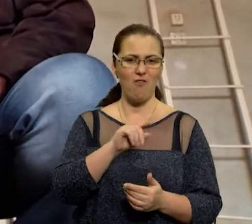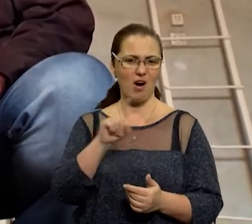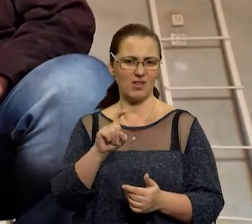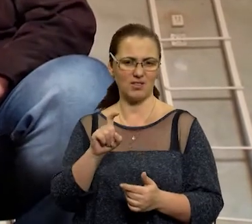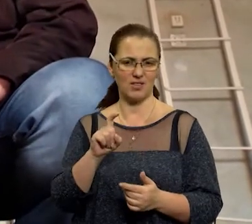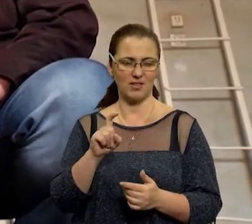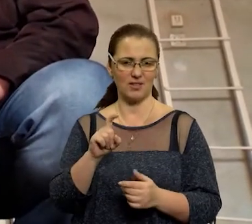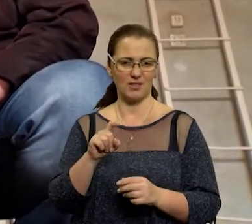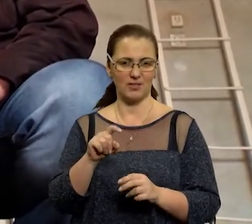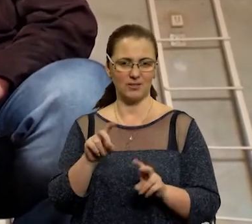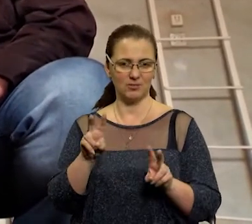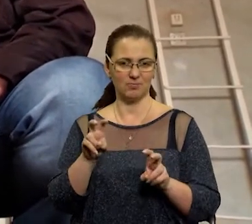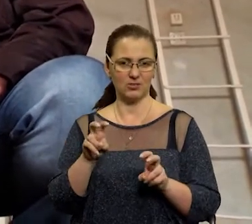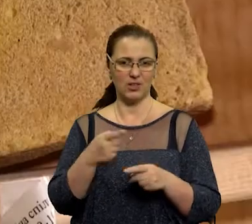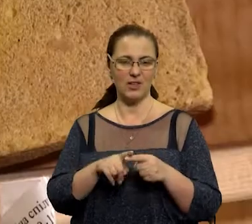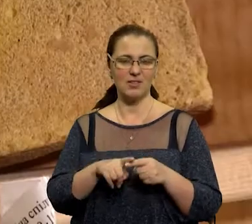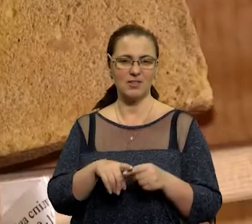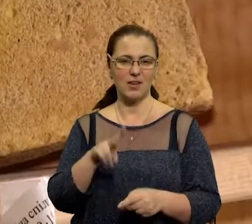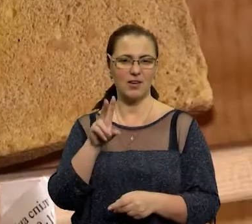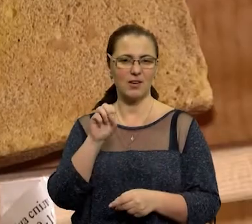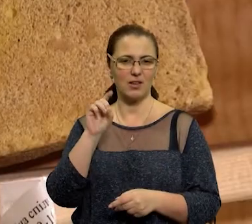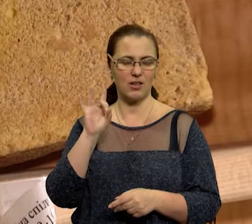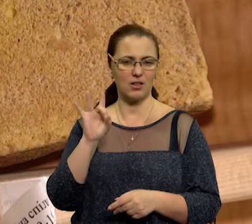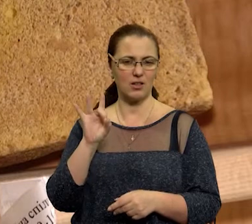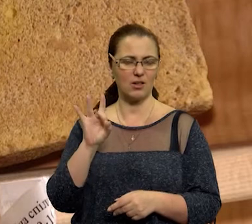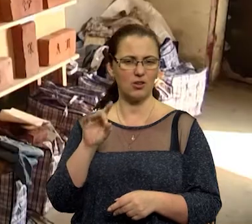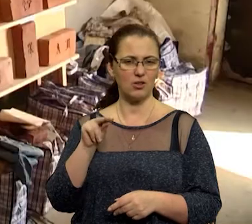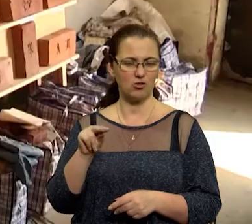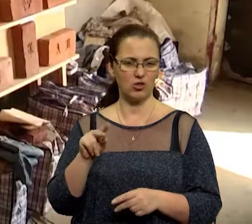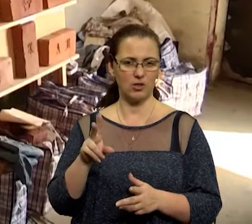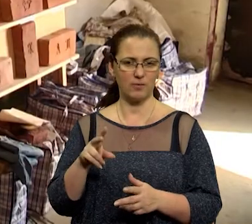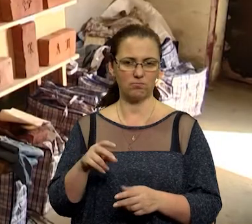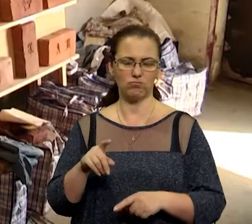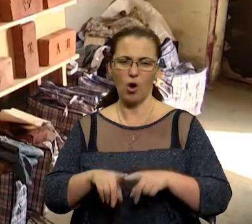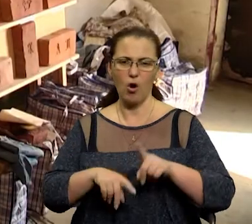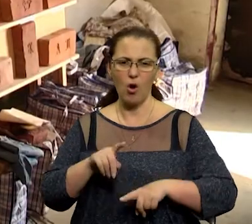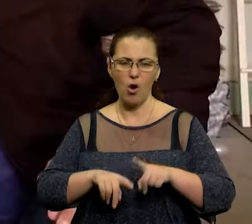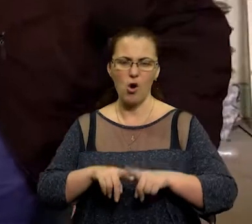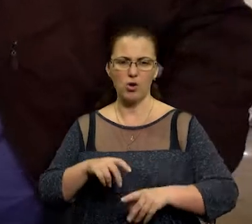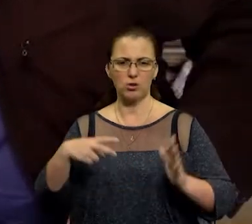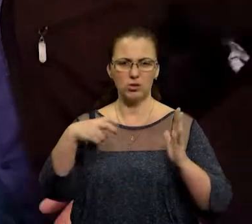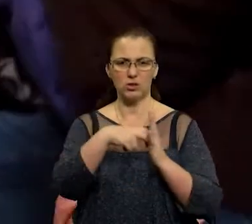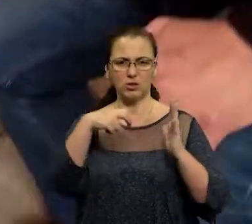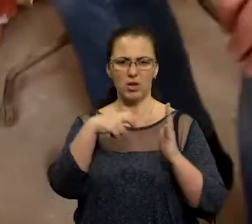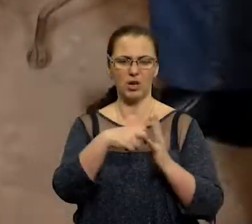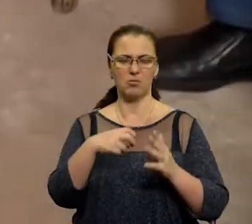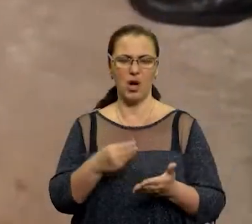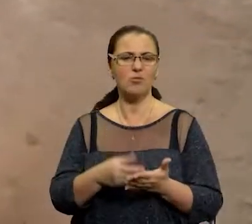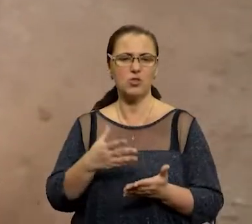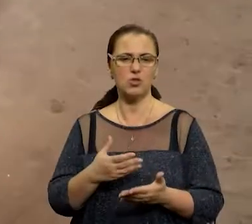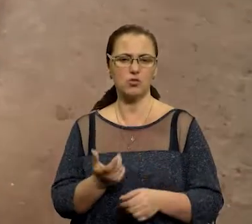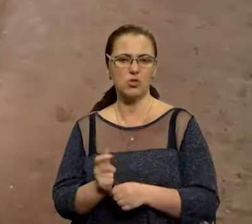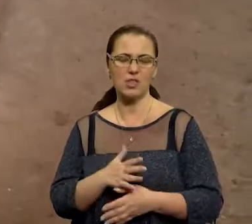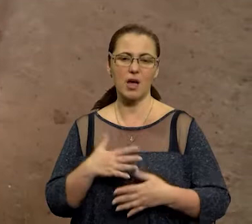Це цегла з Керченської фортеці. Давні цеглини з родовими гербами знавці цінують найбільше. Ми бачимо